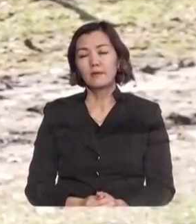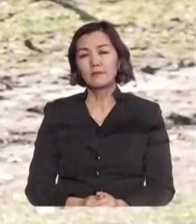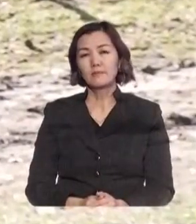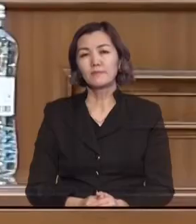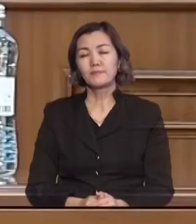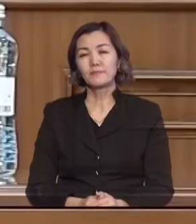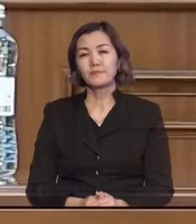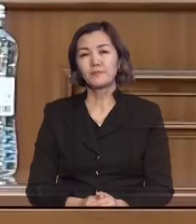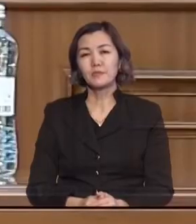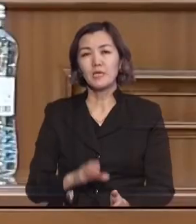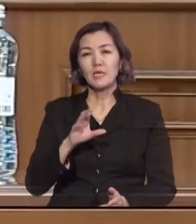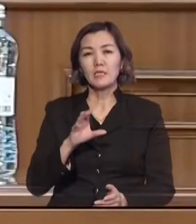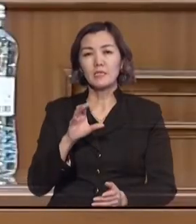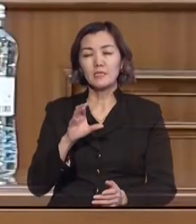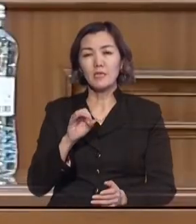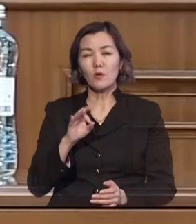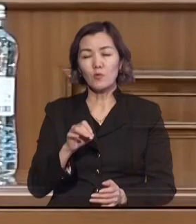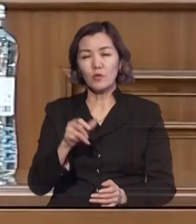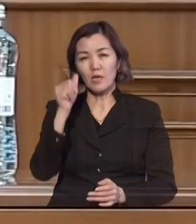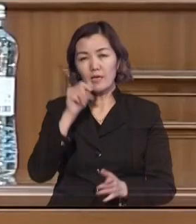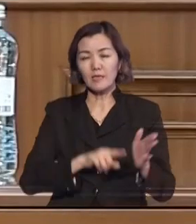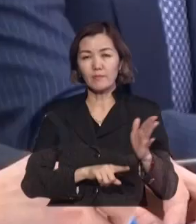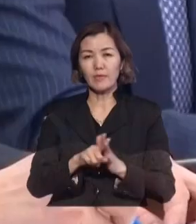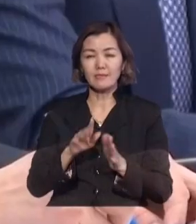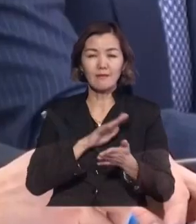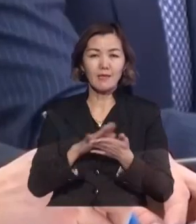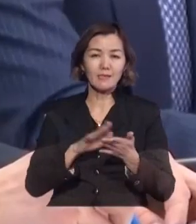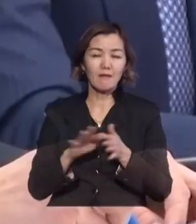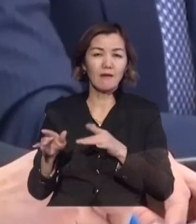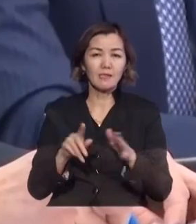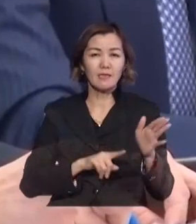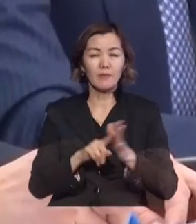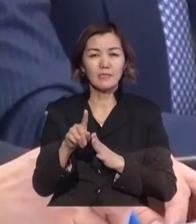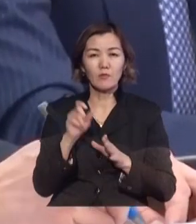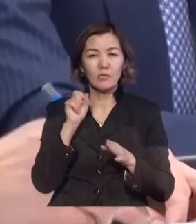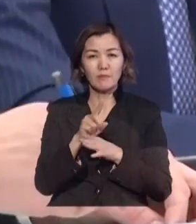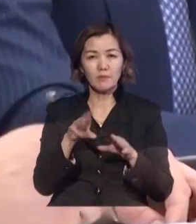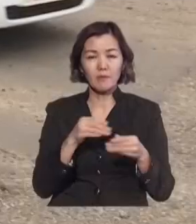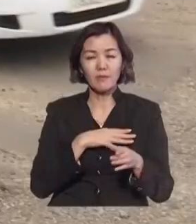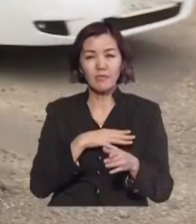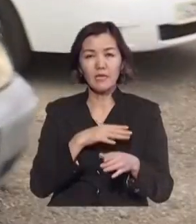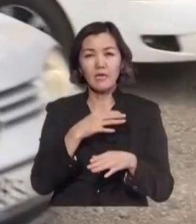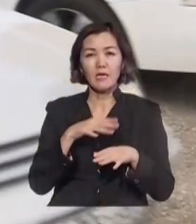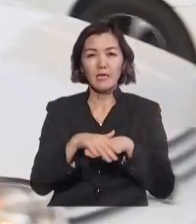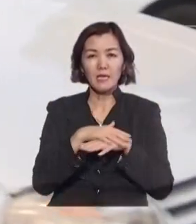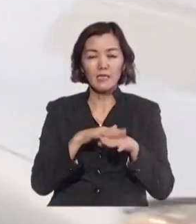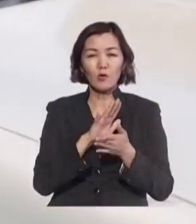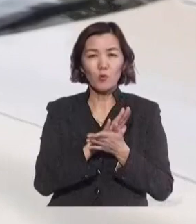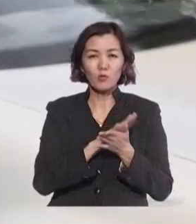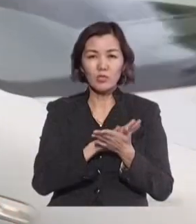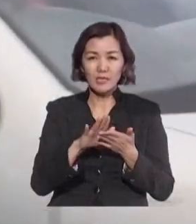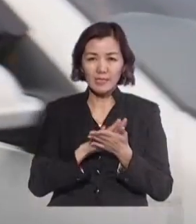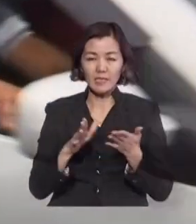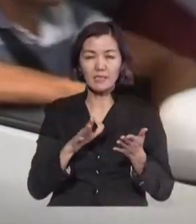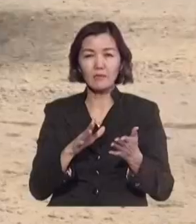жүргізілетін болады. Сәуір айының басында мемлекет басшысы тазалық акциясын бастау туралы тапсырма берді. Мұнда тек елді мекендерді қоқыстан тазартып қана